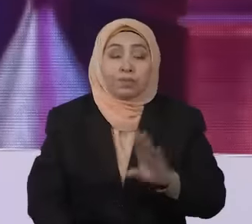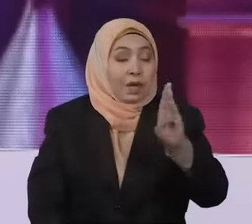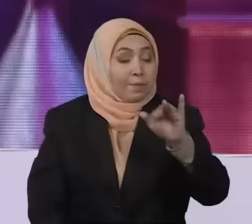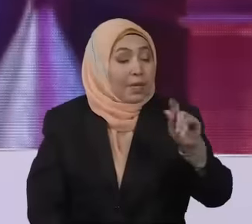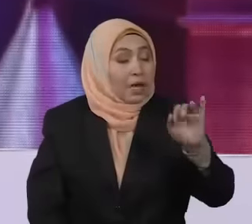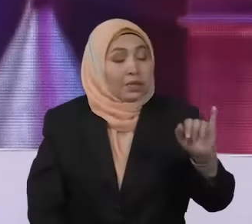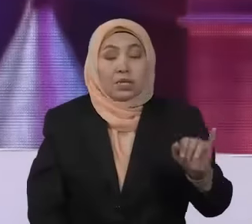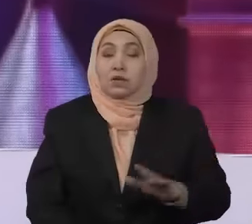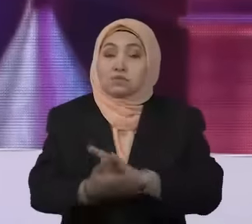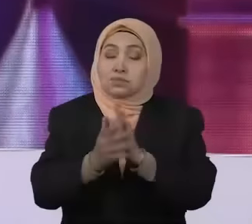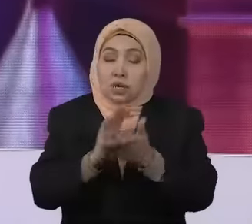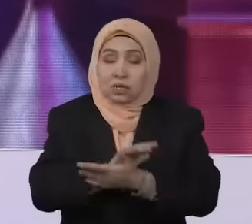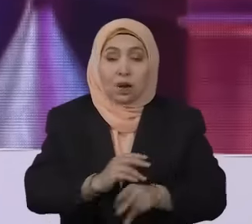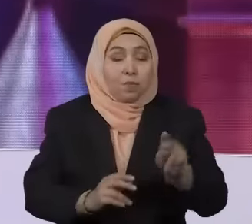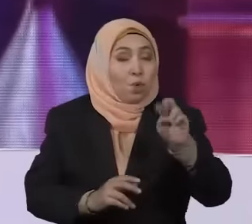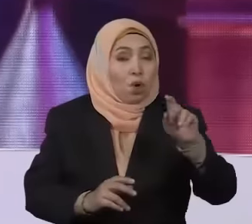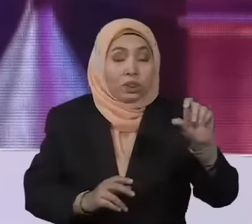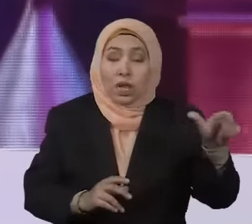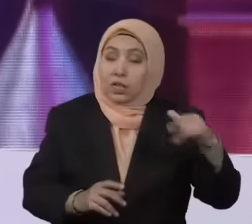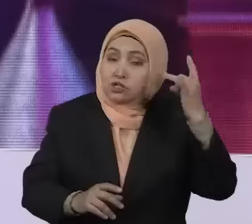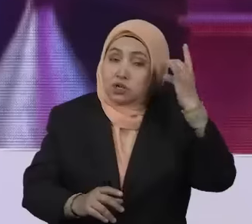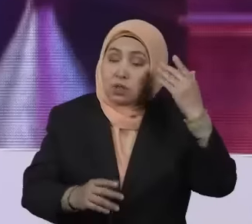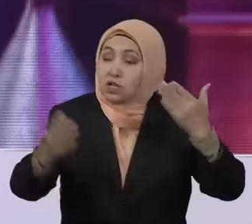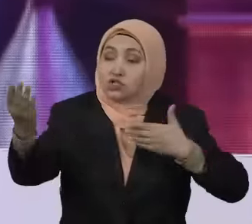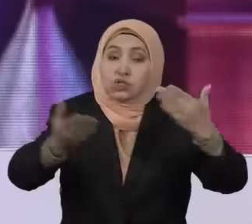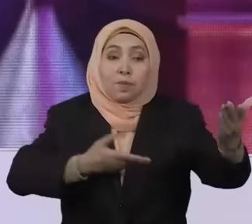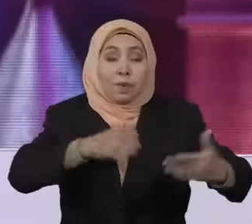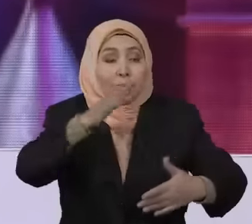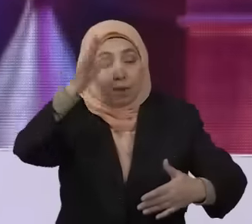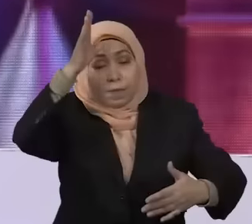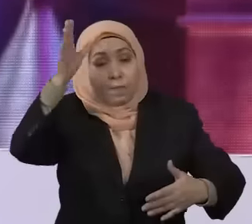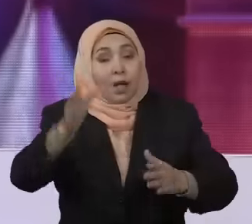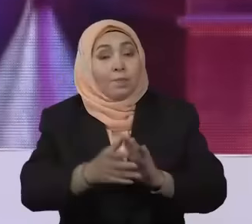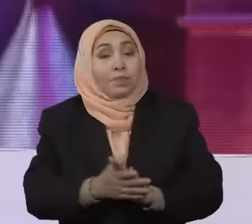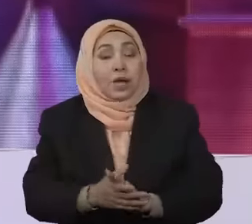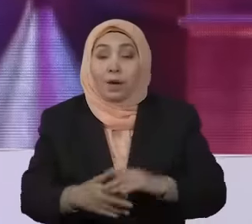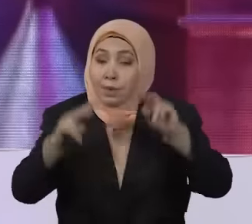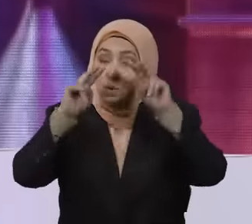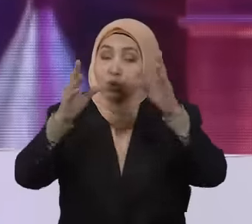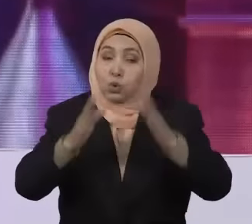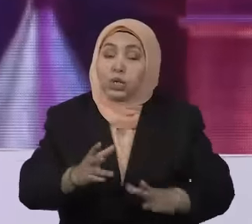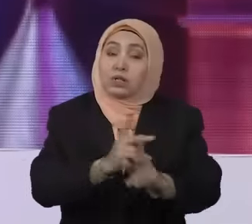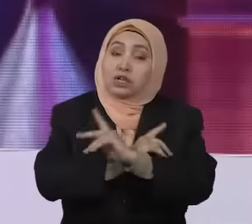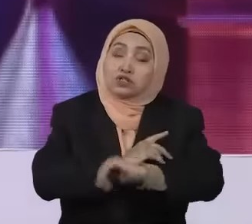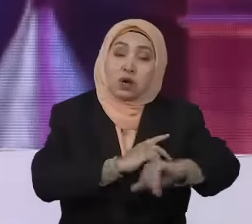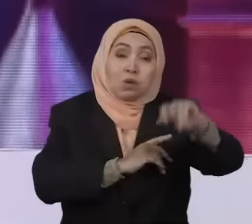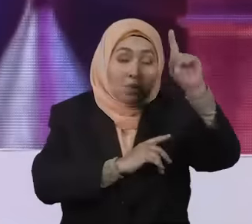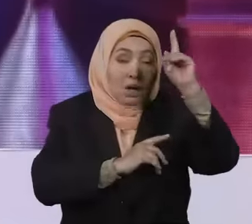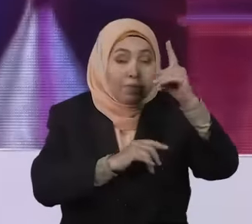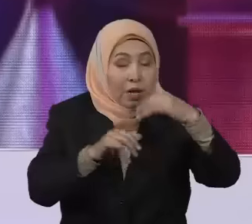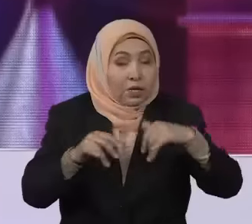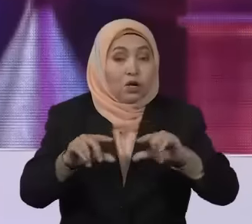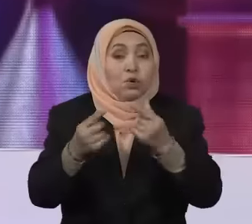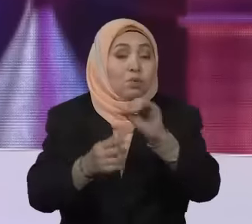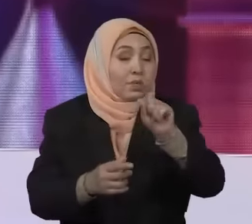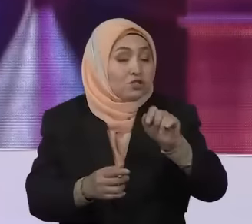Bayati, bacaan secara murattal insyaAllah ta'ala. Jemput ibu ayah semua, tuan-tuan dan puan-puan, penonton yang dikasihi Allah SWT, sahabat-sahabat istiqamah yang